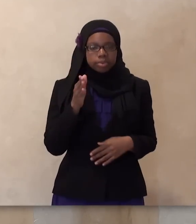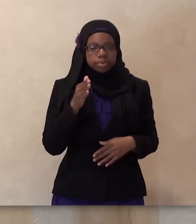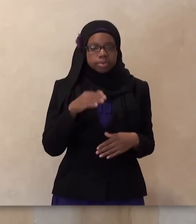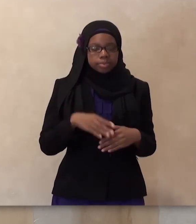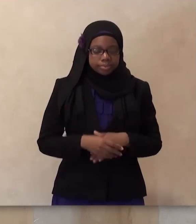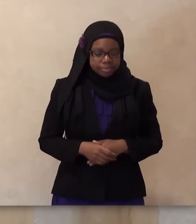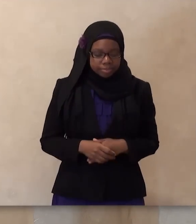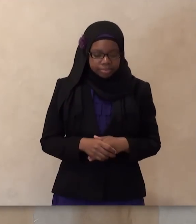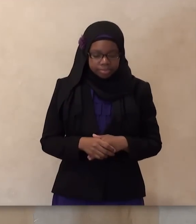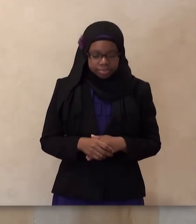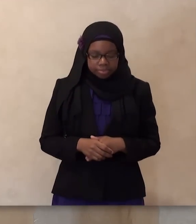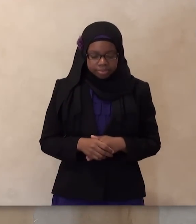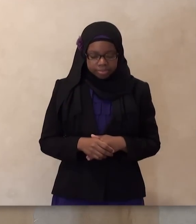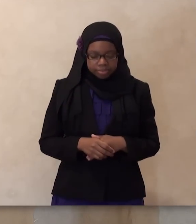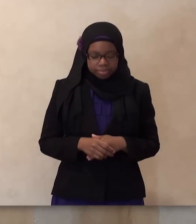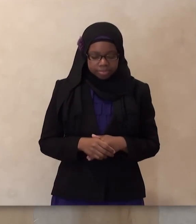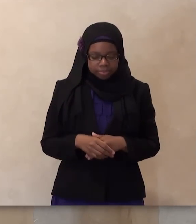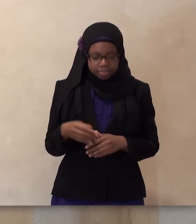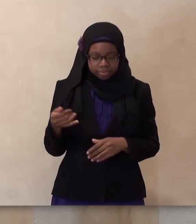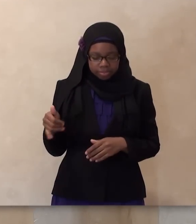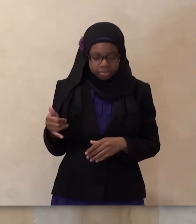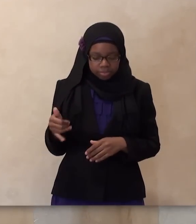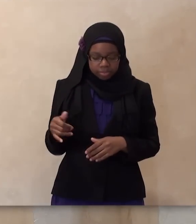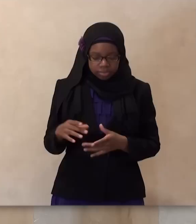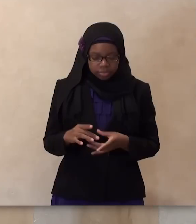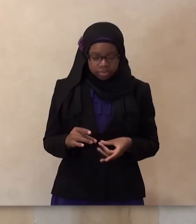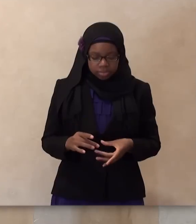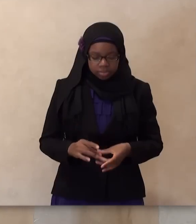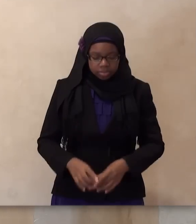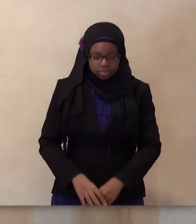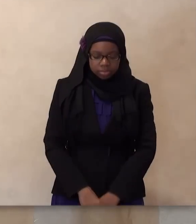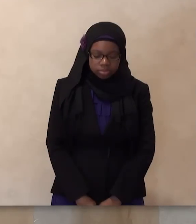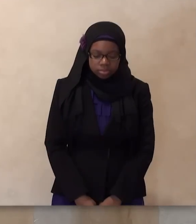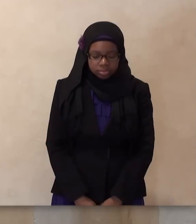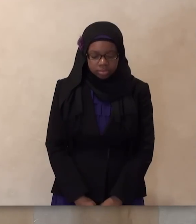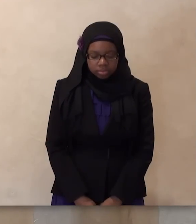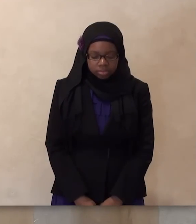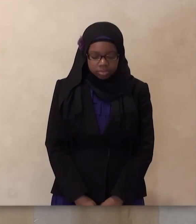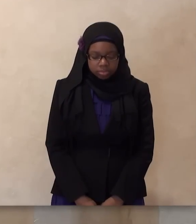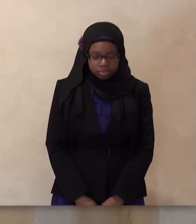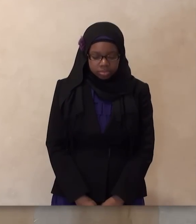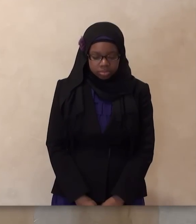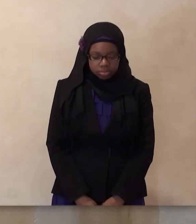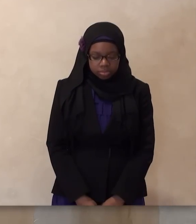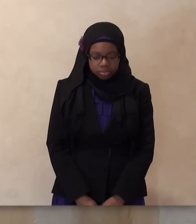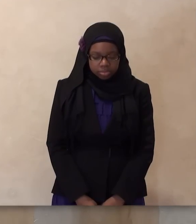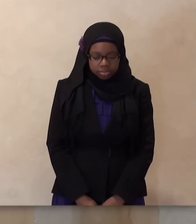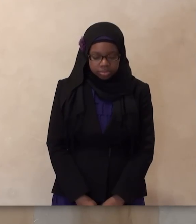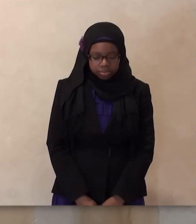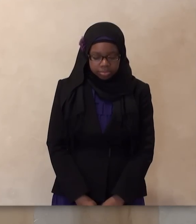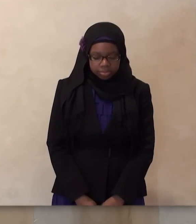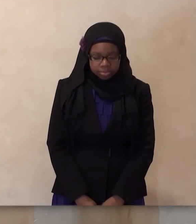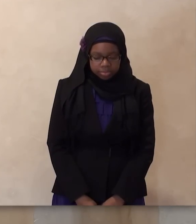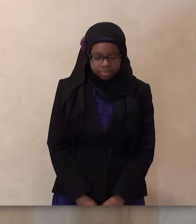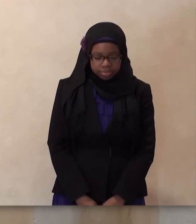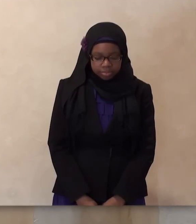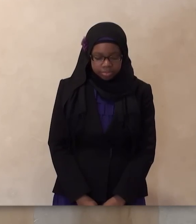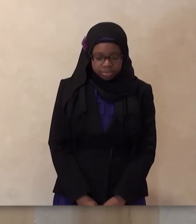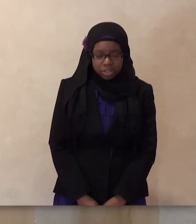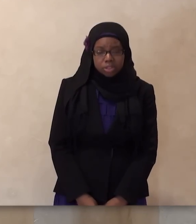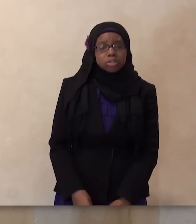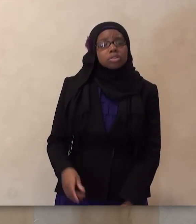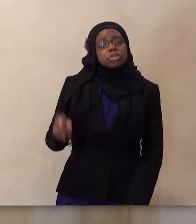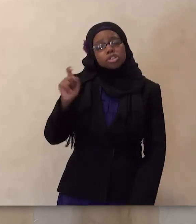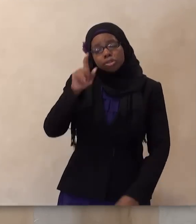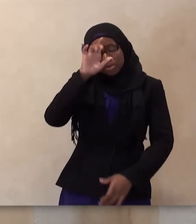of these ayah, هُنَالِكَ الْوَلَايَةُ لِلَّهِ الْحَقِّ وَخَيْرٌ ثَوَابًا وَخَيْرٌ عُقْبًا. He believed only in this worldly life,